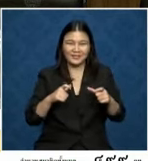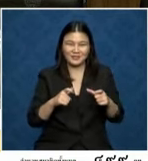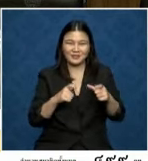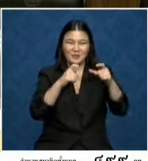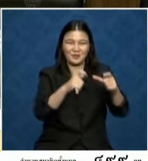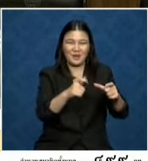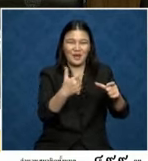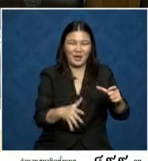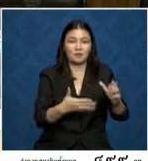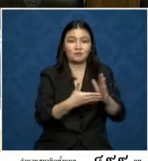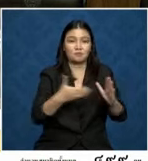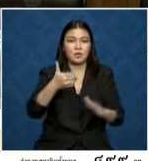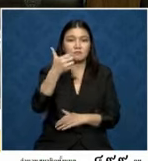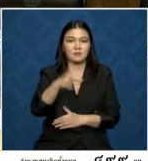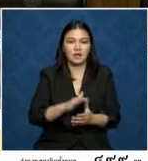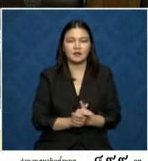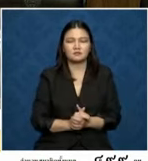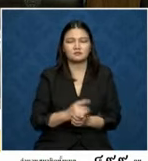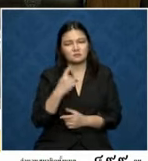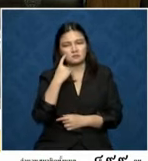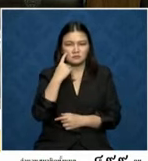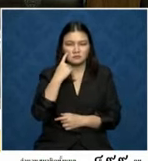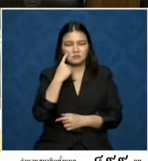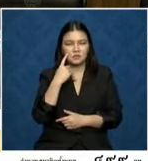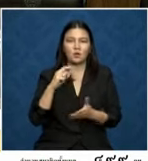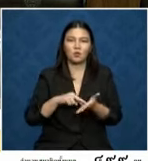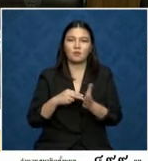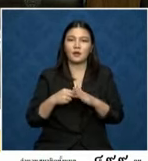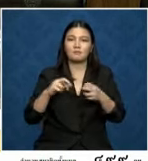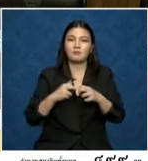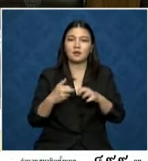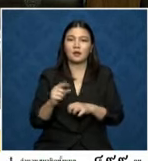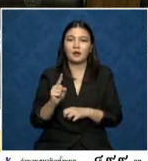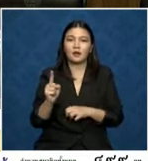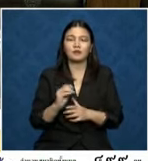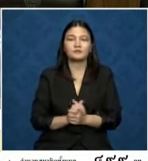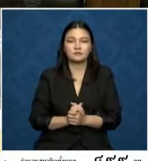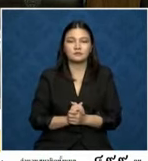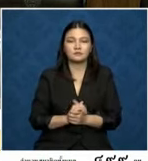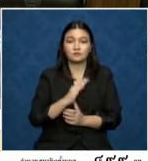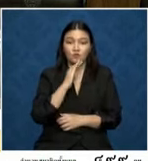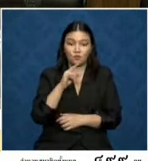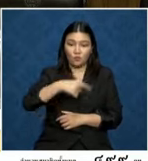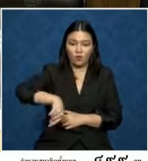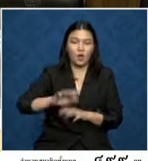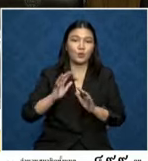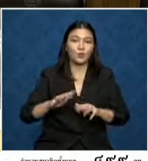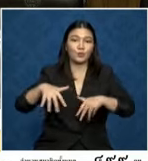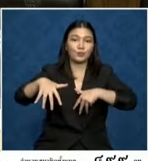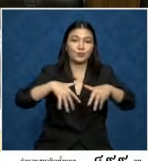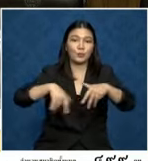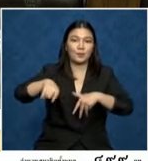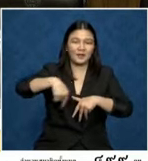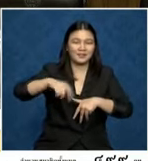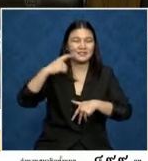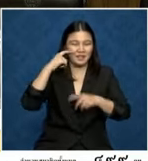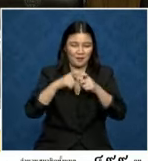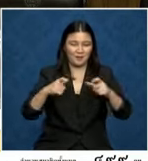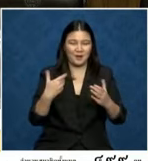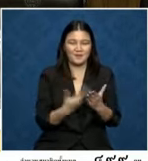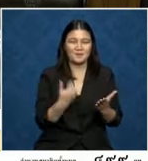เรียกว่าเป็นเช็คเด้งนั้นเนี่ยก็เกิดได้จากหลายสาเหตุนะครับถ้าพี่น้องประชาชนที่เคยใช้จ่ายแล้วก็มีการสั่งจ่